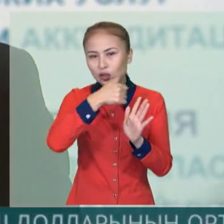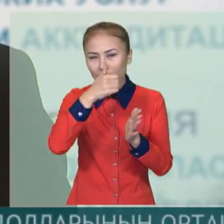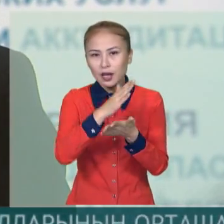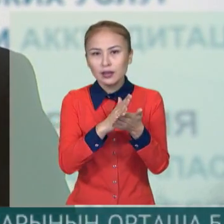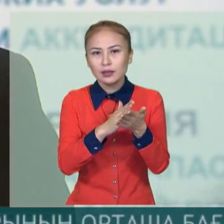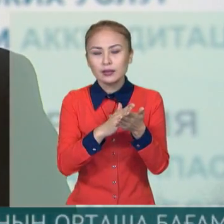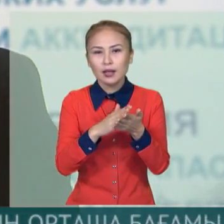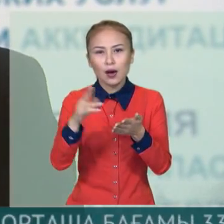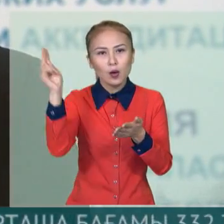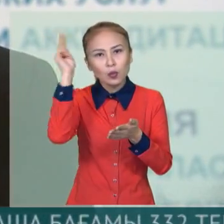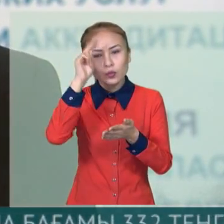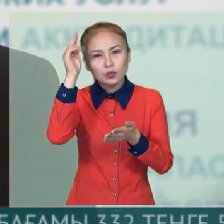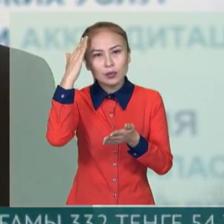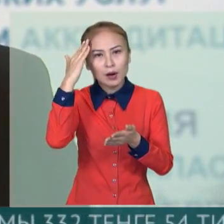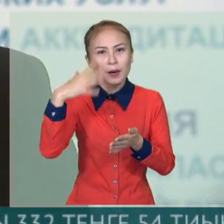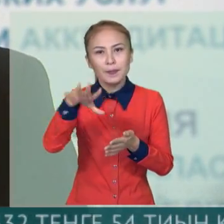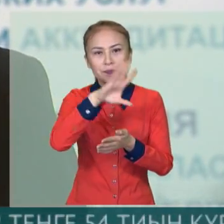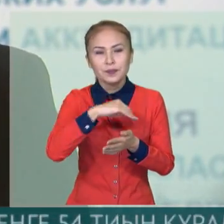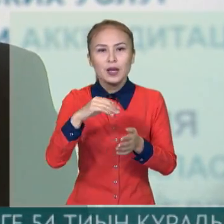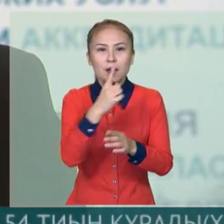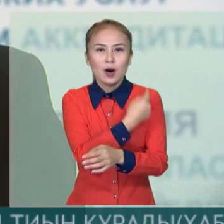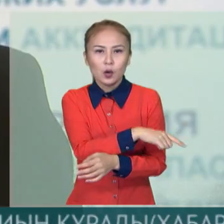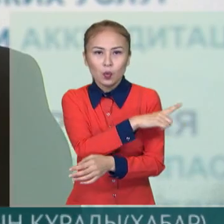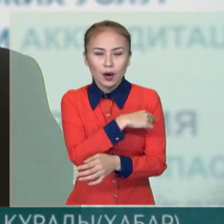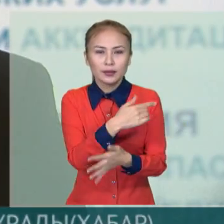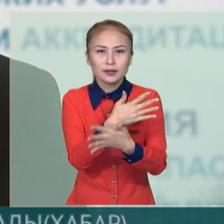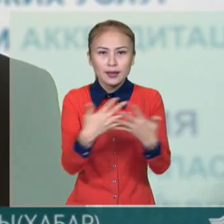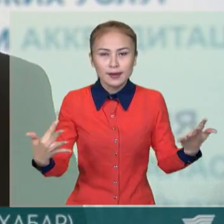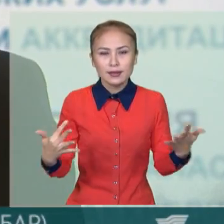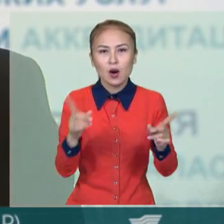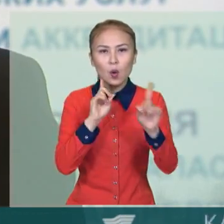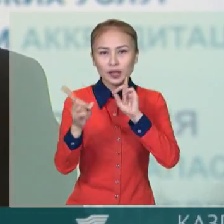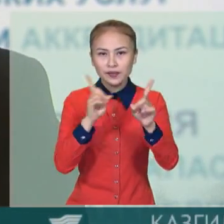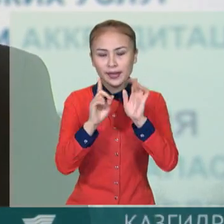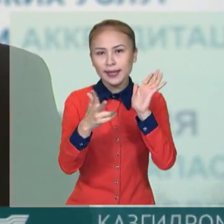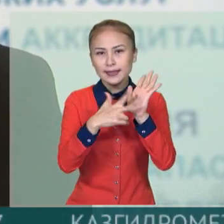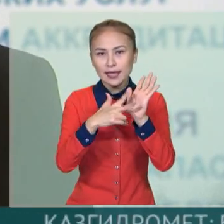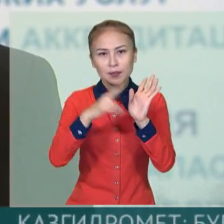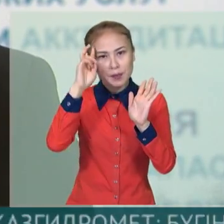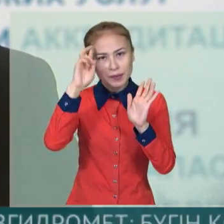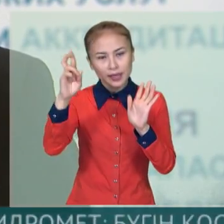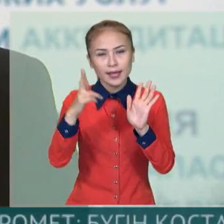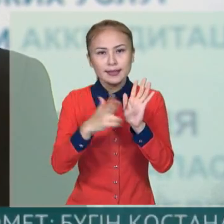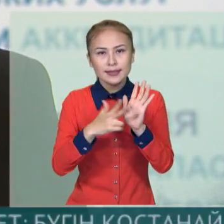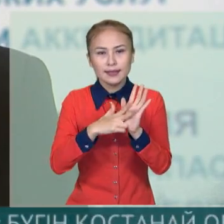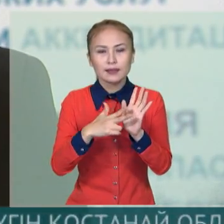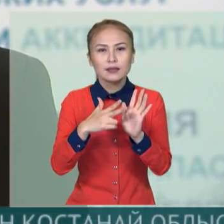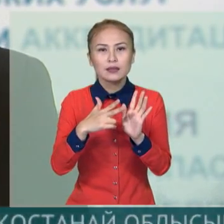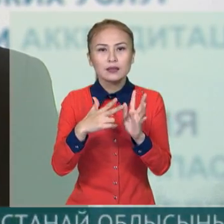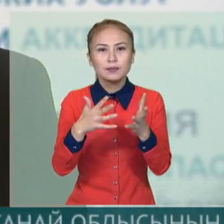білімді барлық ауруханаларға қол жетімді ету. Мысалы, бүгін конференцияда 8 мемлекеттен 8 аккредиттеу